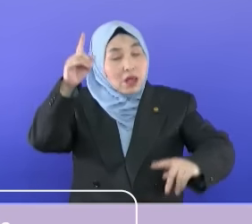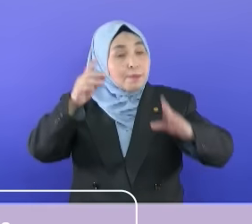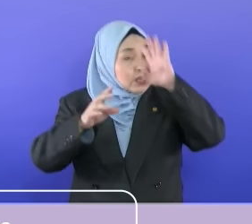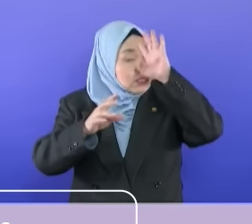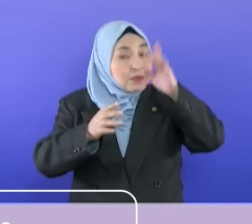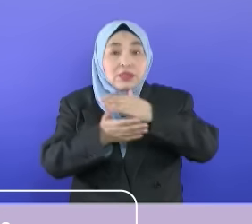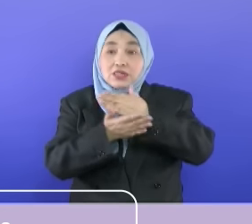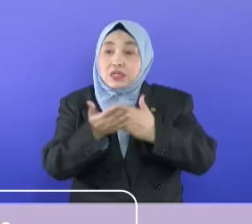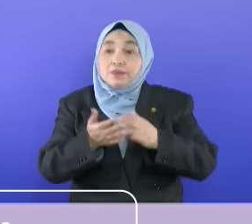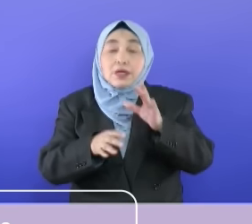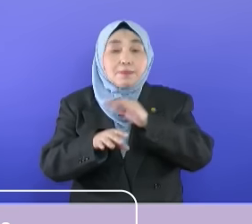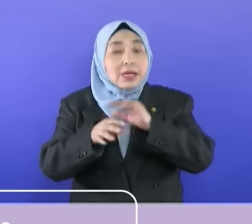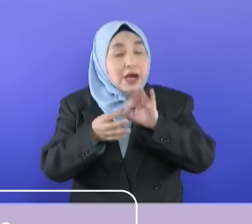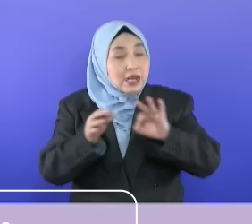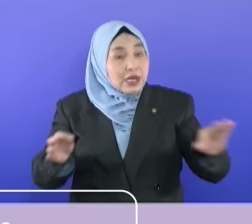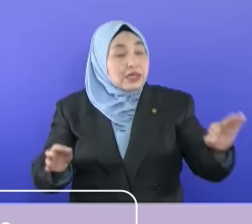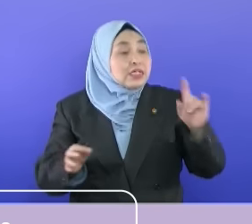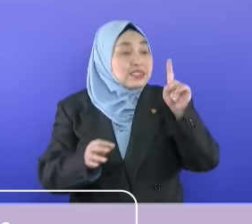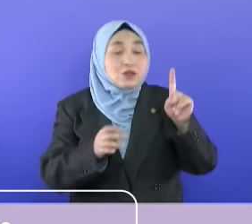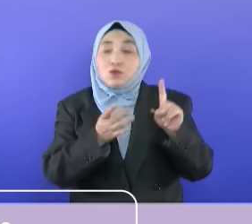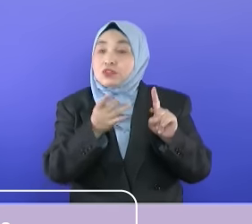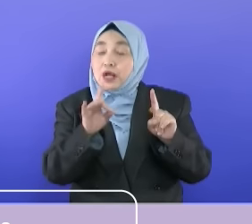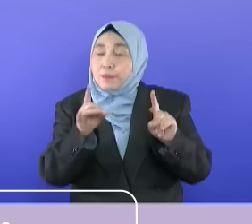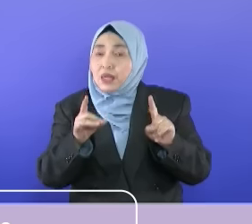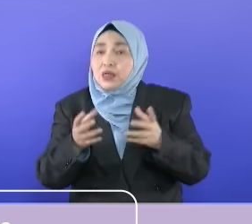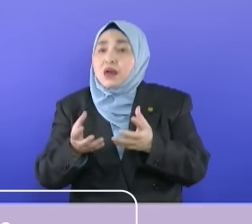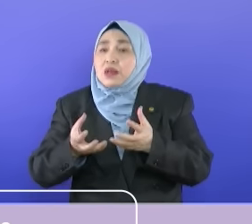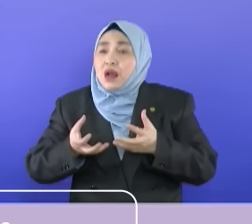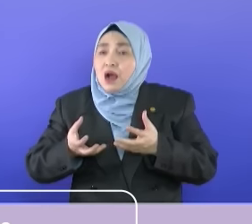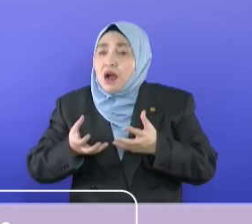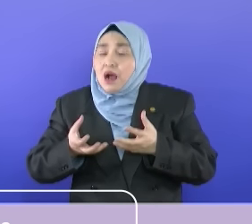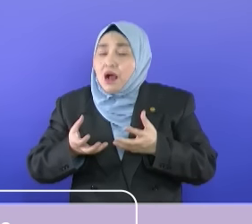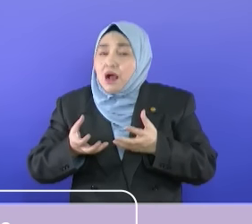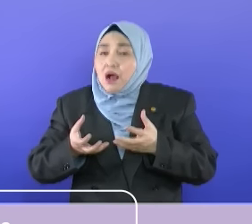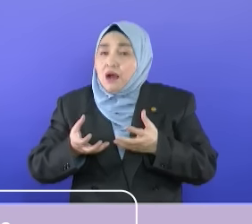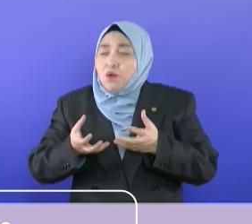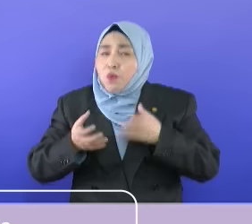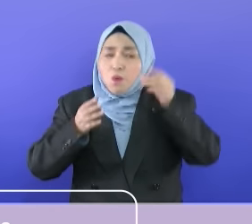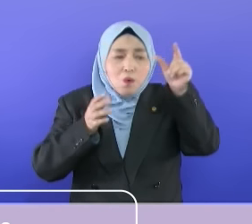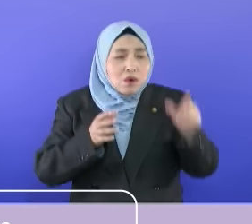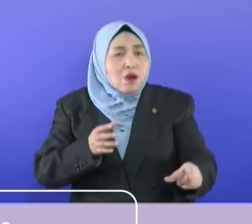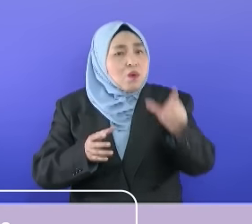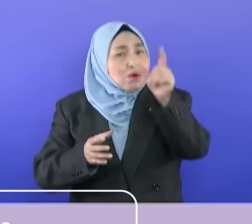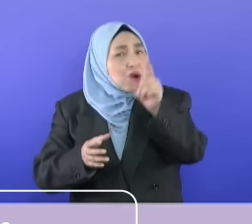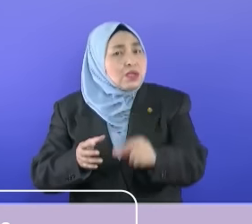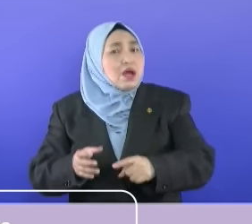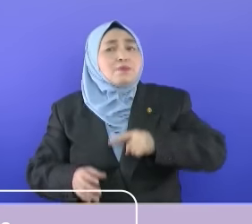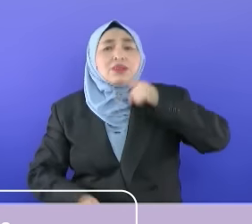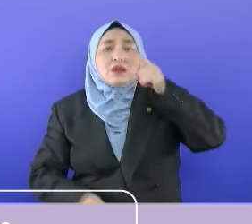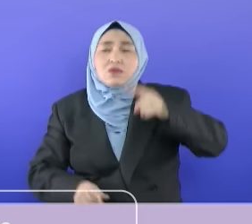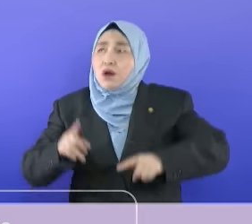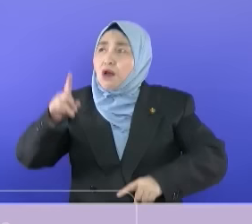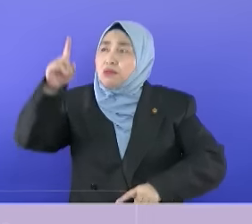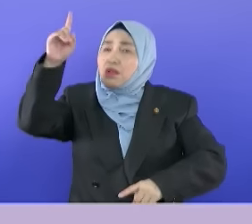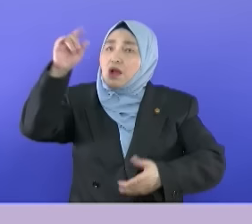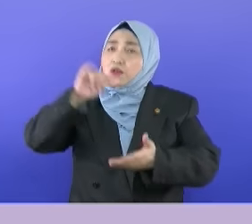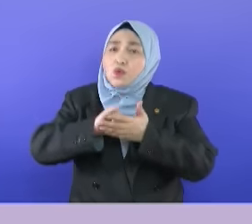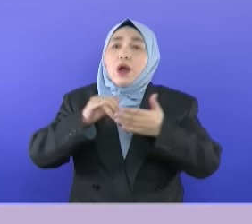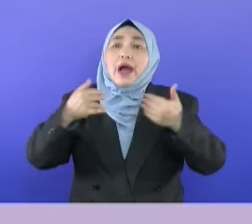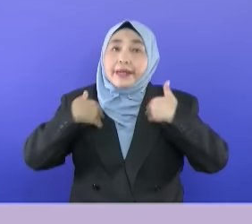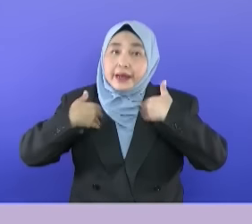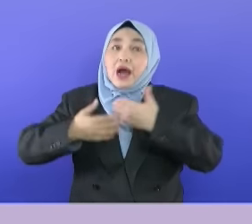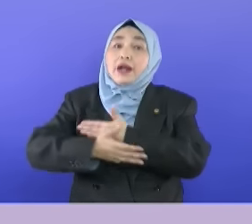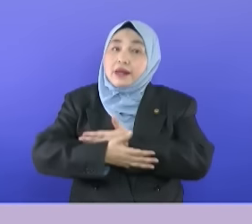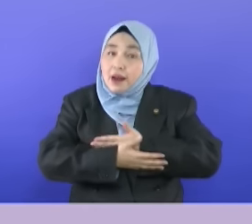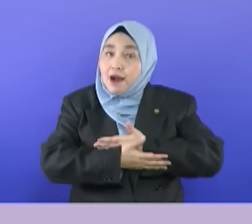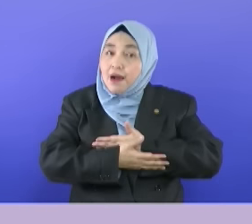sesuatu pada ayat yang ke-18 Keinginan mereka yaitu orang-orang yang menyatakan Allah itu ada anak